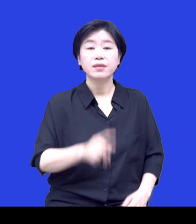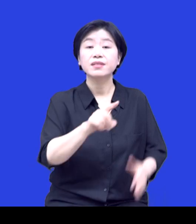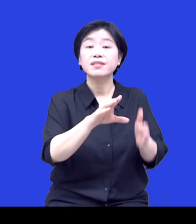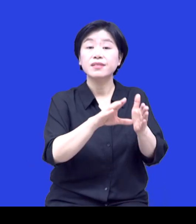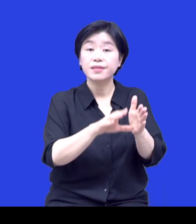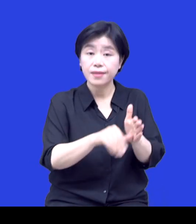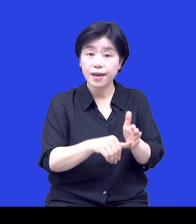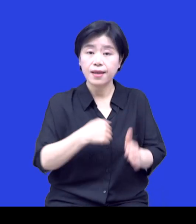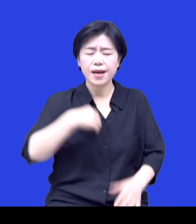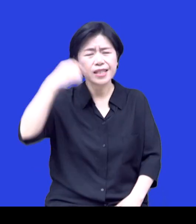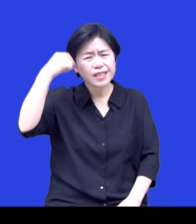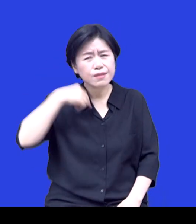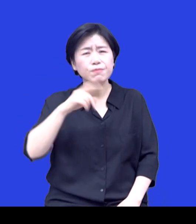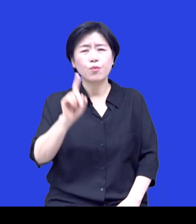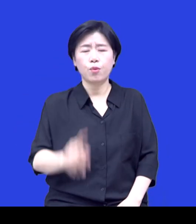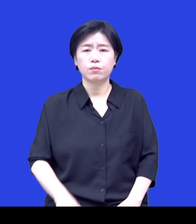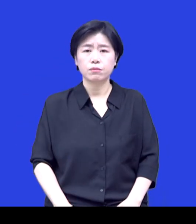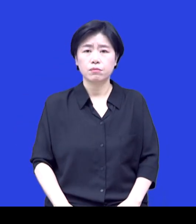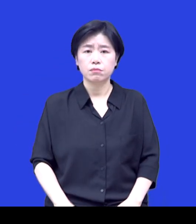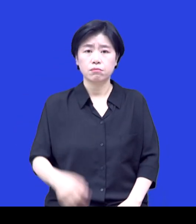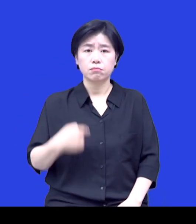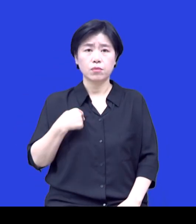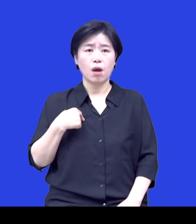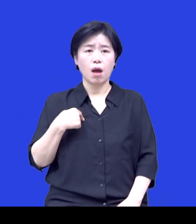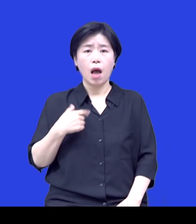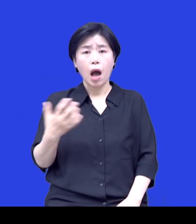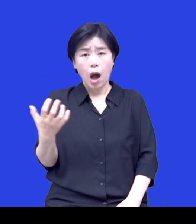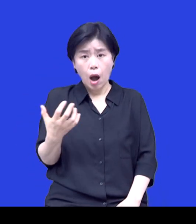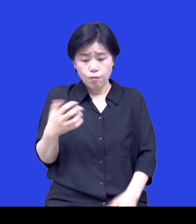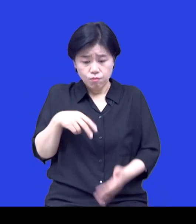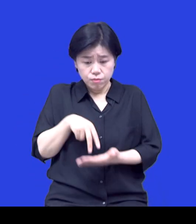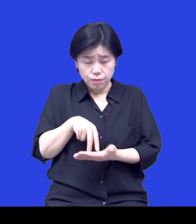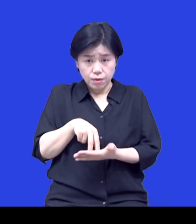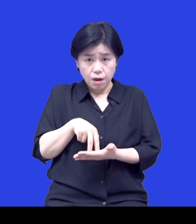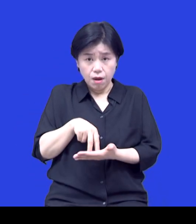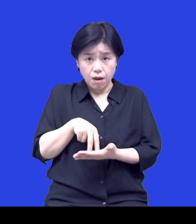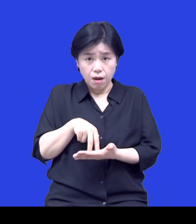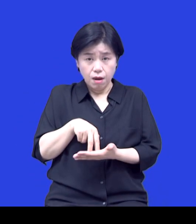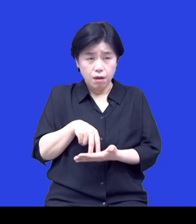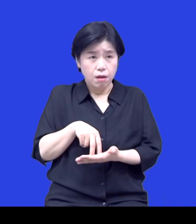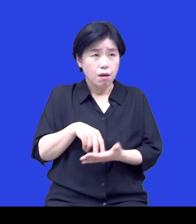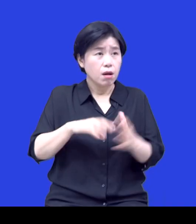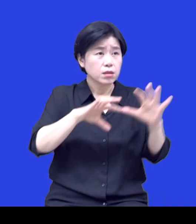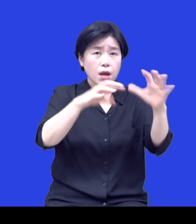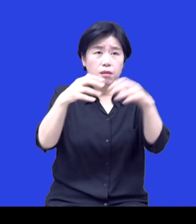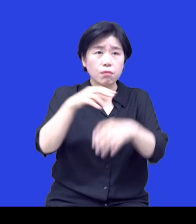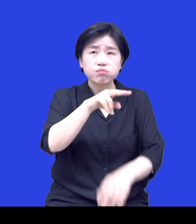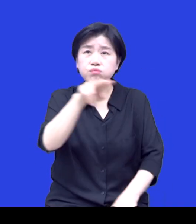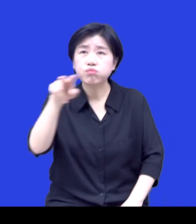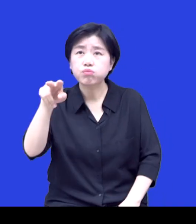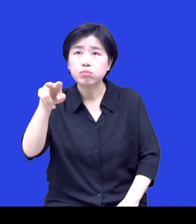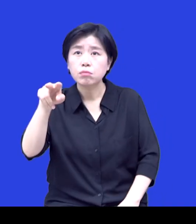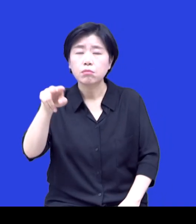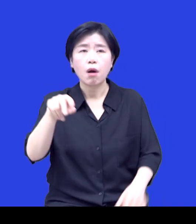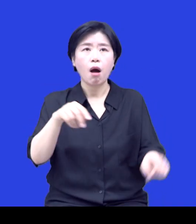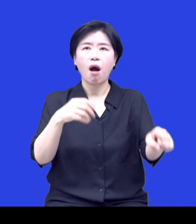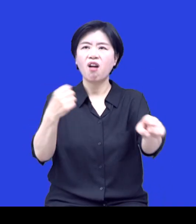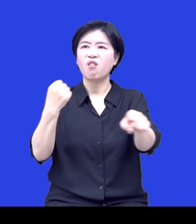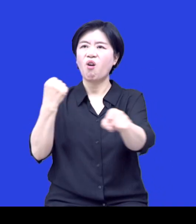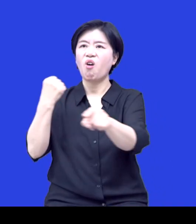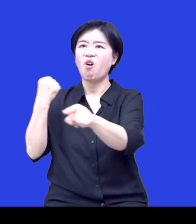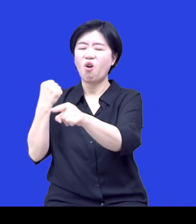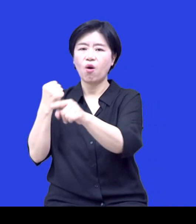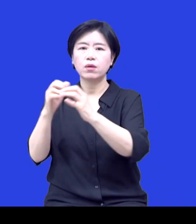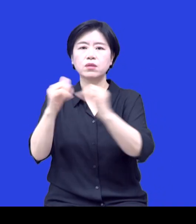많아요. 세상이 너무 건강한 사람 중심으로 돌아가는 거예요. 그 아픈 사람들을 배려하지 않나